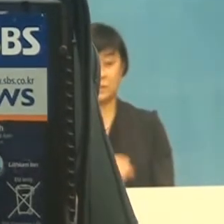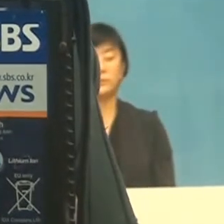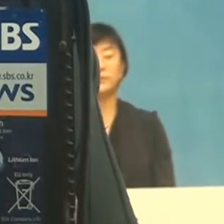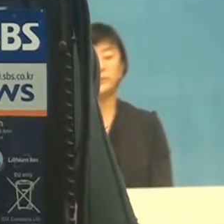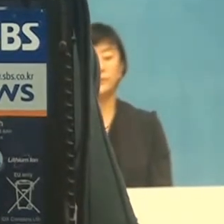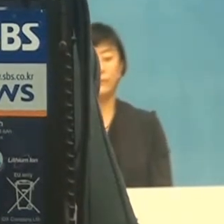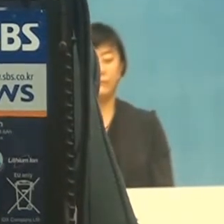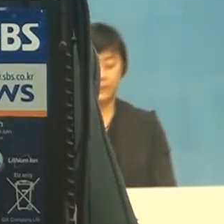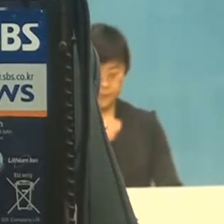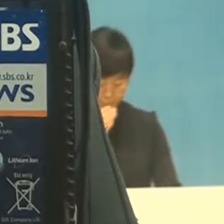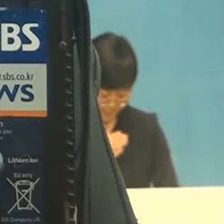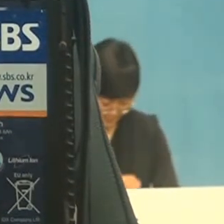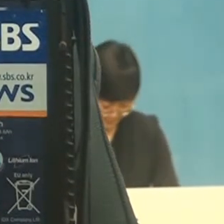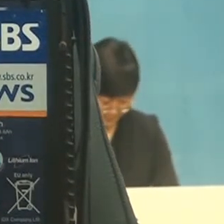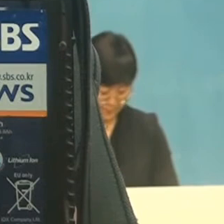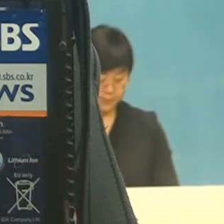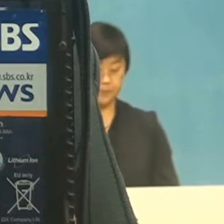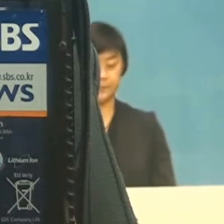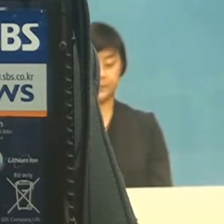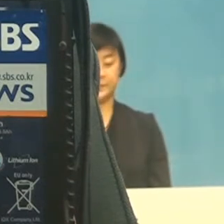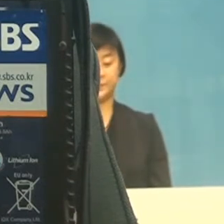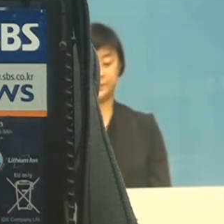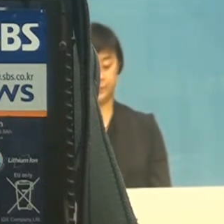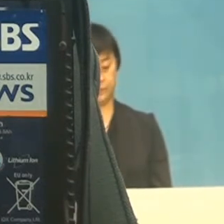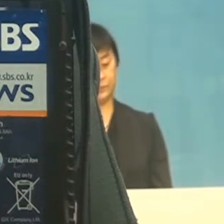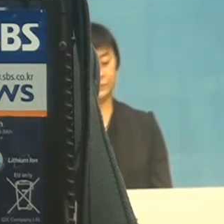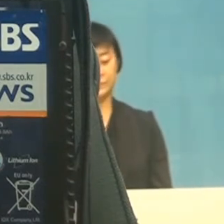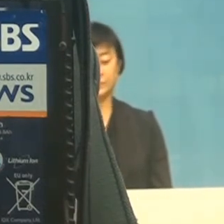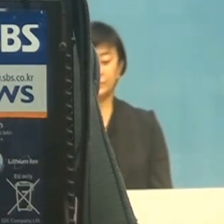좋겠습니다. 감사합니다.